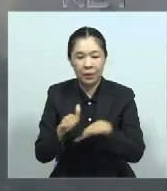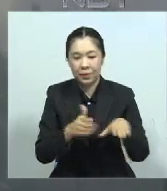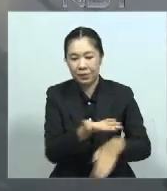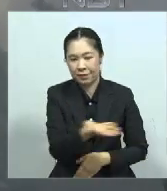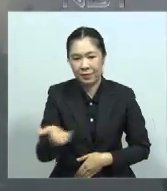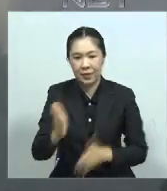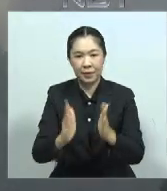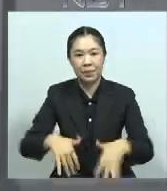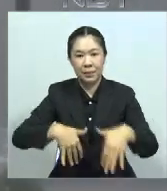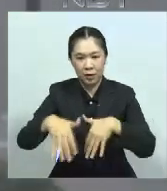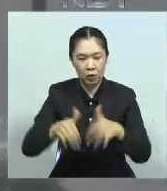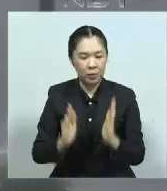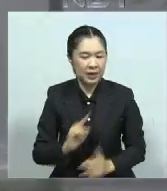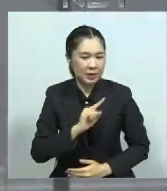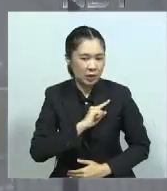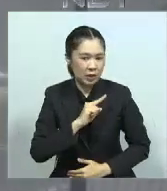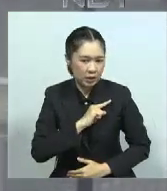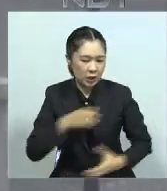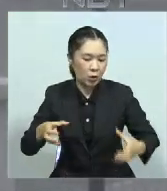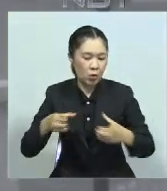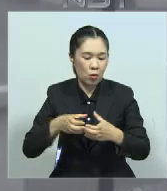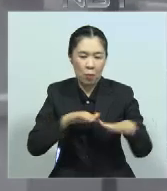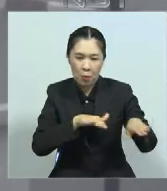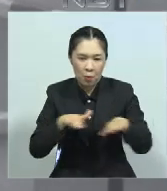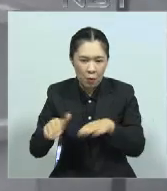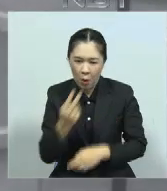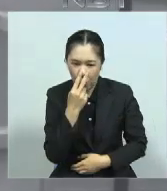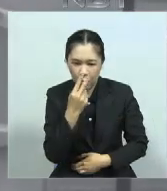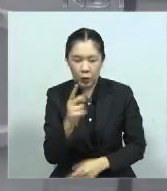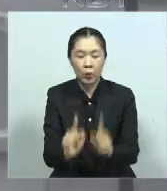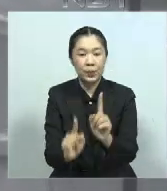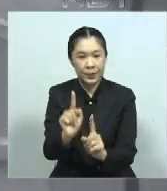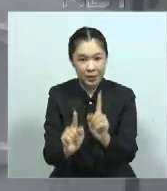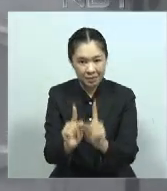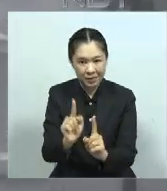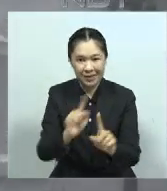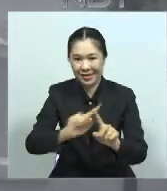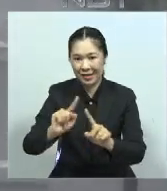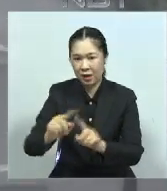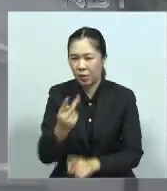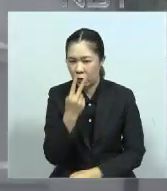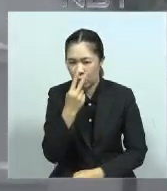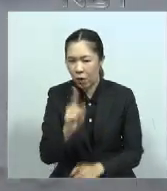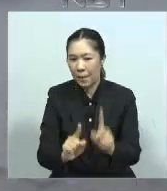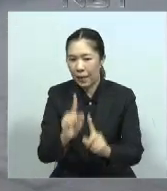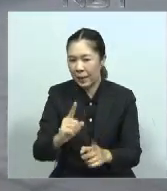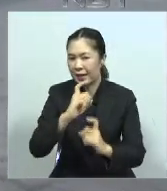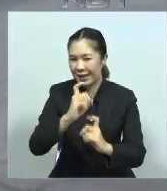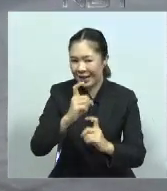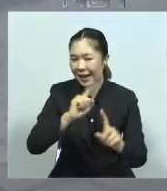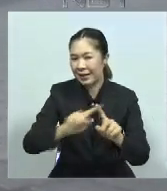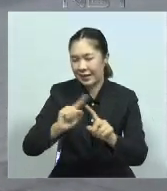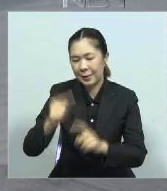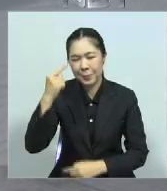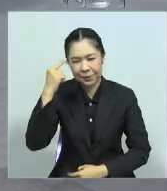มีการเตรียมกำลังเจ้าหน้าที่แล้วก็ประเมินติดตามสถานการณ์กันอย่างต่อเนื่องหากมีการประเมินกันว่าจะเกิดอันตรายกับประช